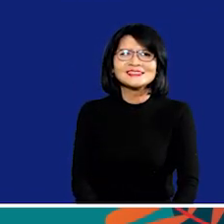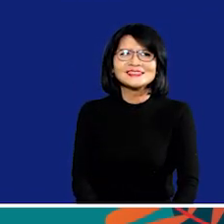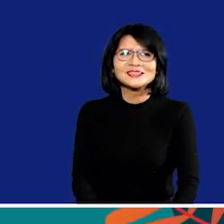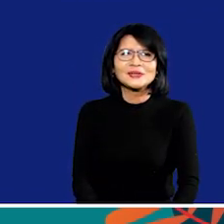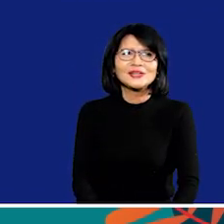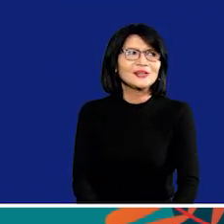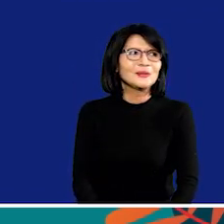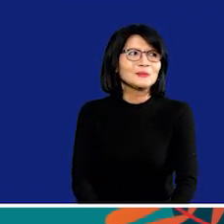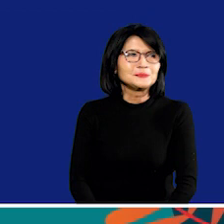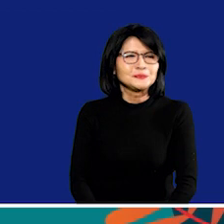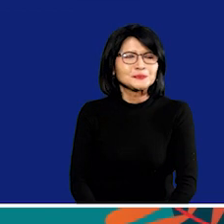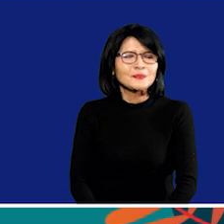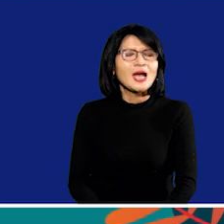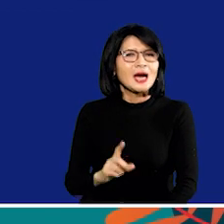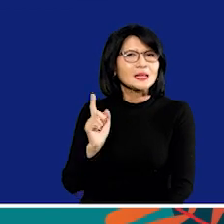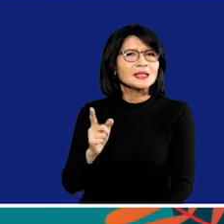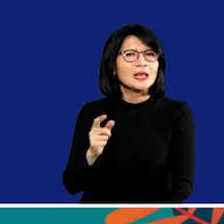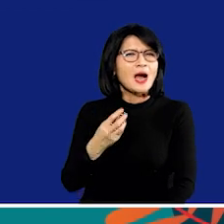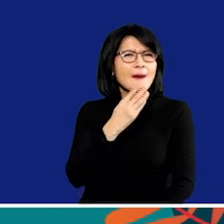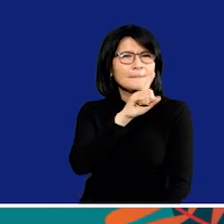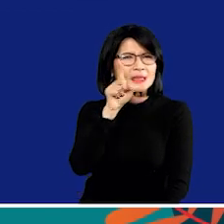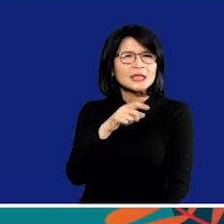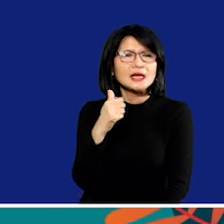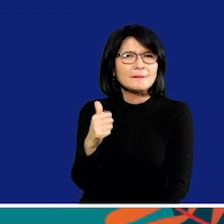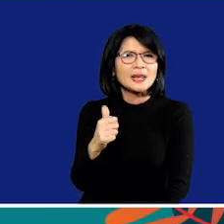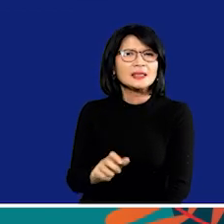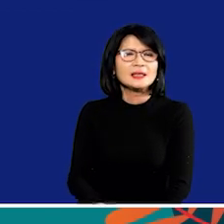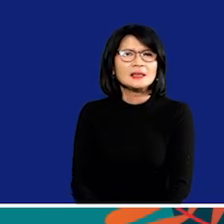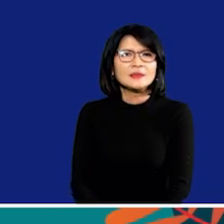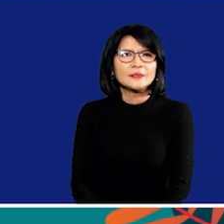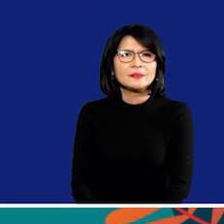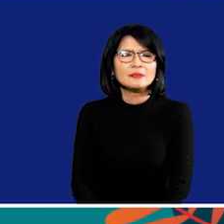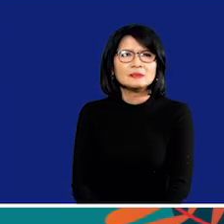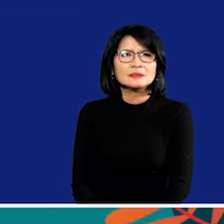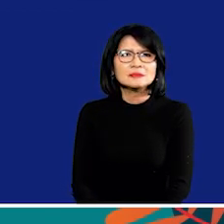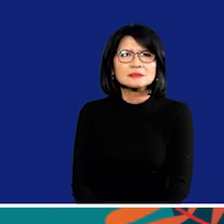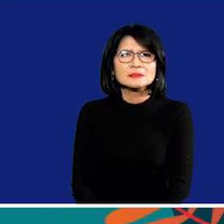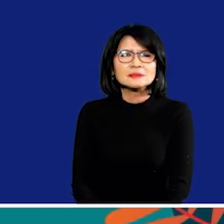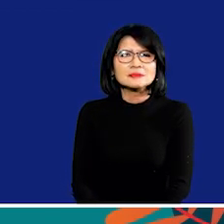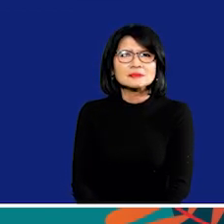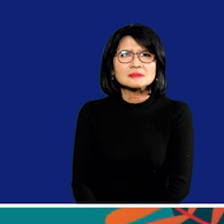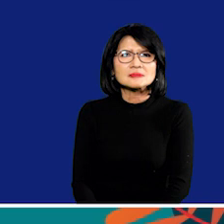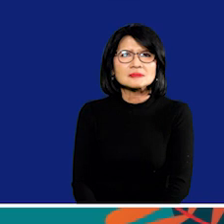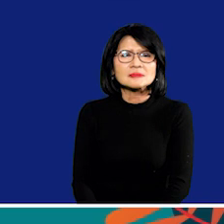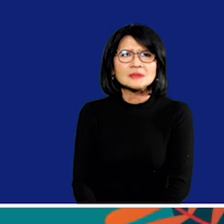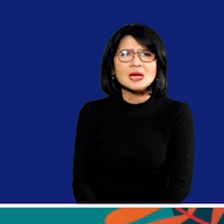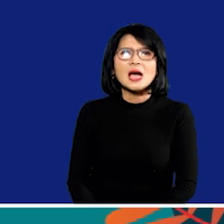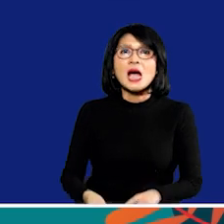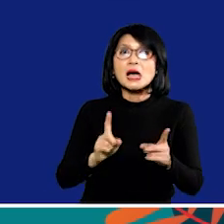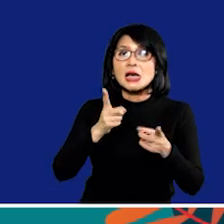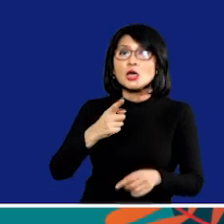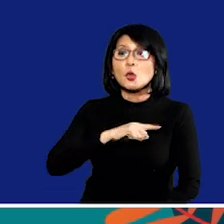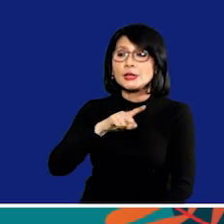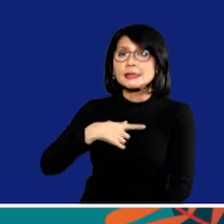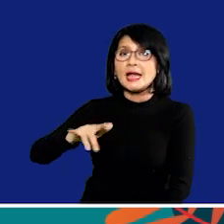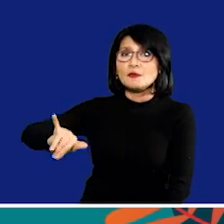Jawab hari ini. Itu tandanya pertanyaan yang baik adalah pertanyaan yang sulit. Itu makanya, itu ya salah satu hal yang terbaik. Kalau kita